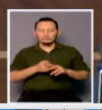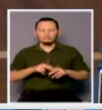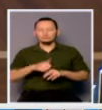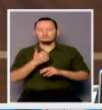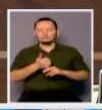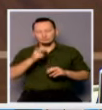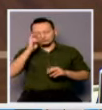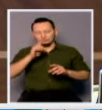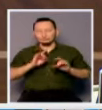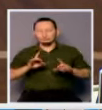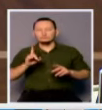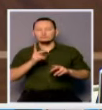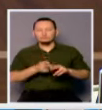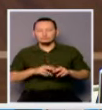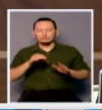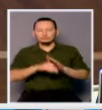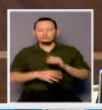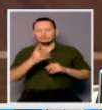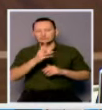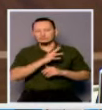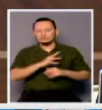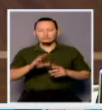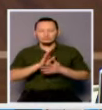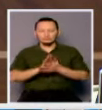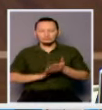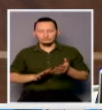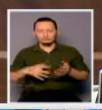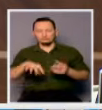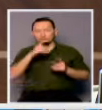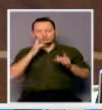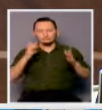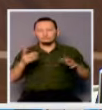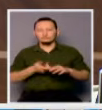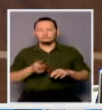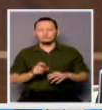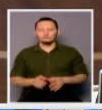государства в послании сказал, что поступило 4 миллиона заявлений. Это очень большой показатель.